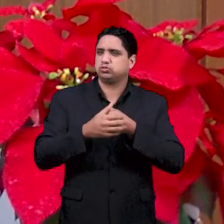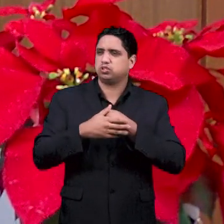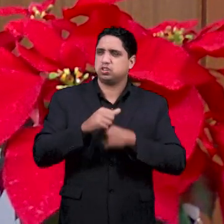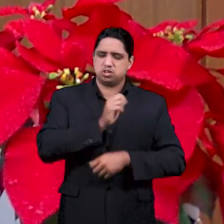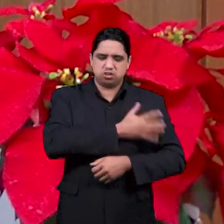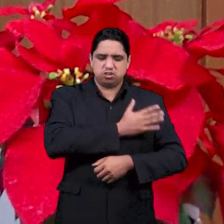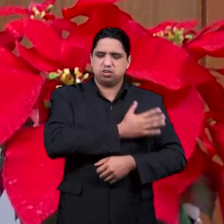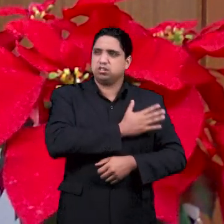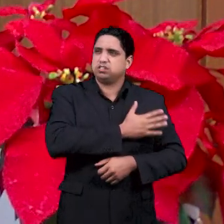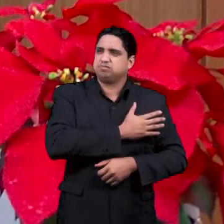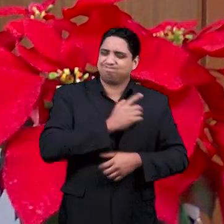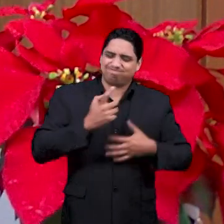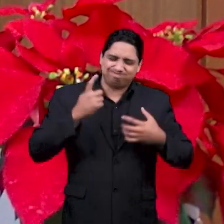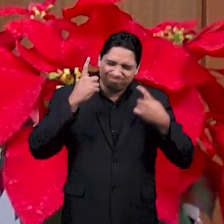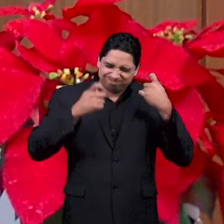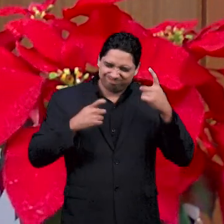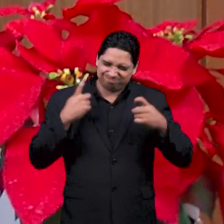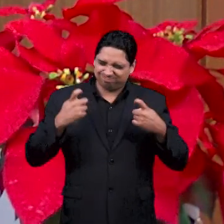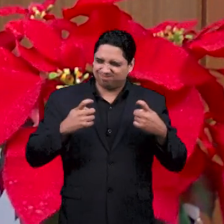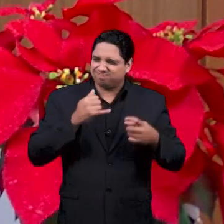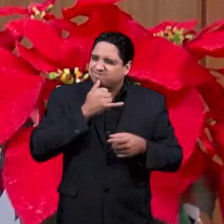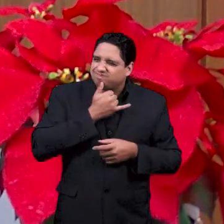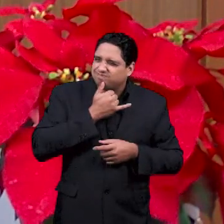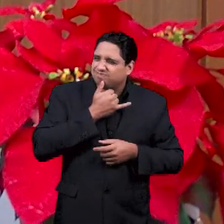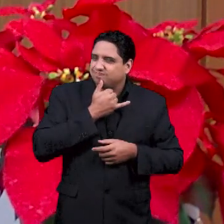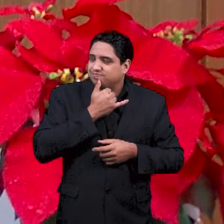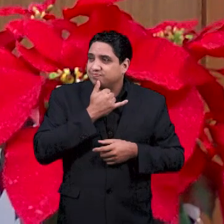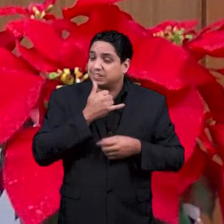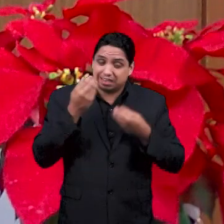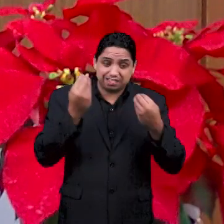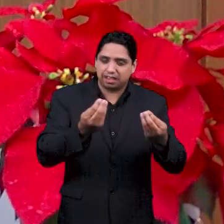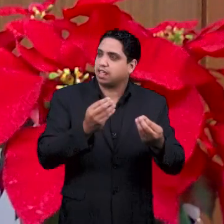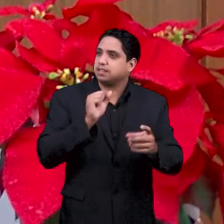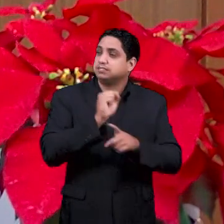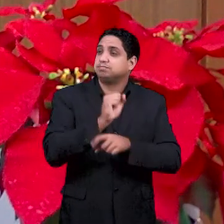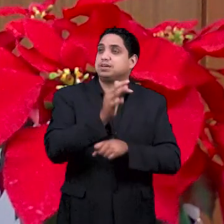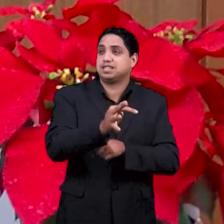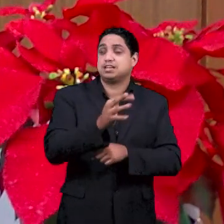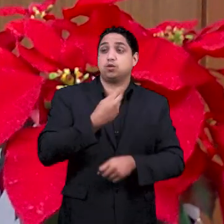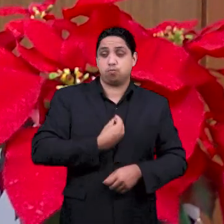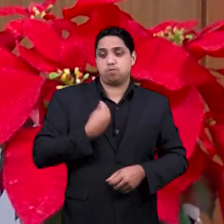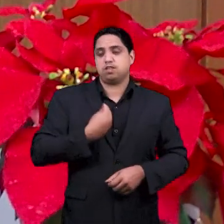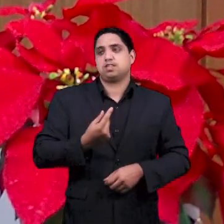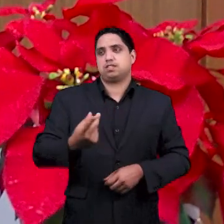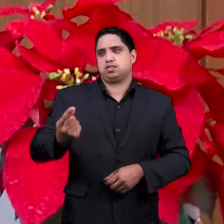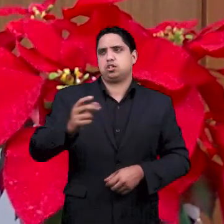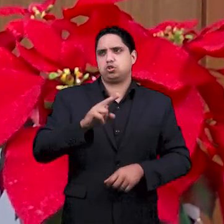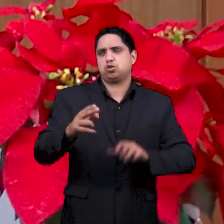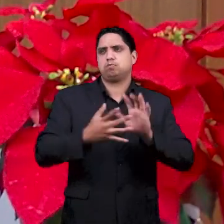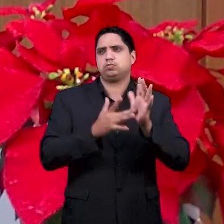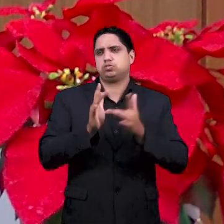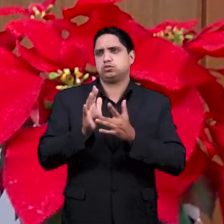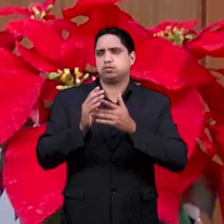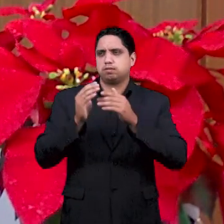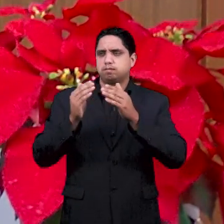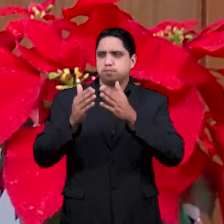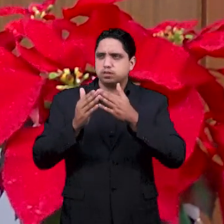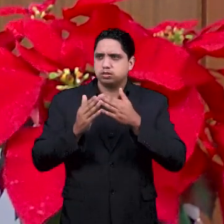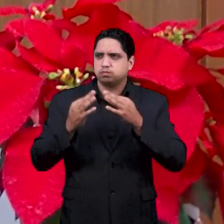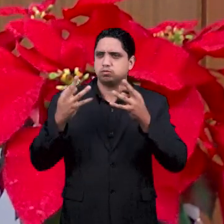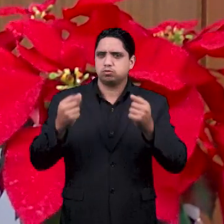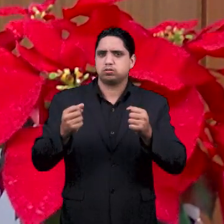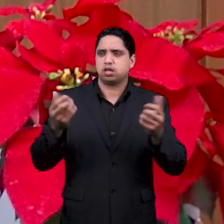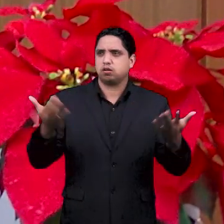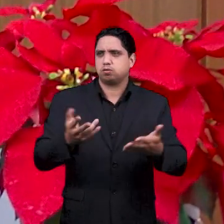принеси утешение скорбящим, расстроенным сердцам и принеси надежду вечной жизни. Во имя Иисуса мы просим Тебя